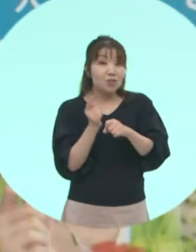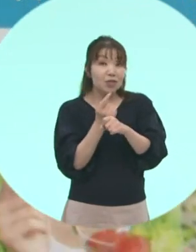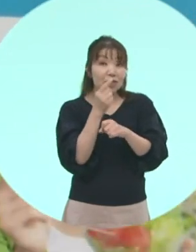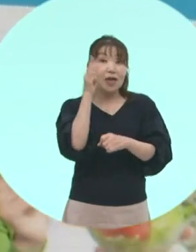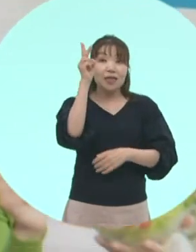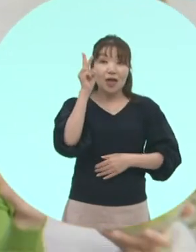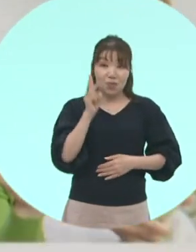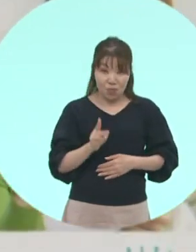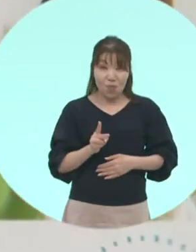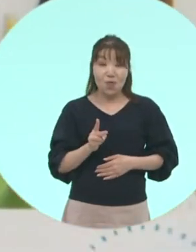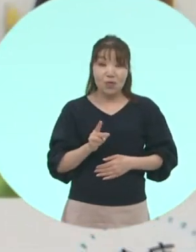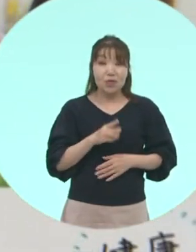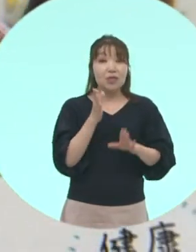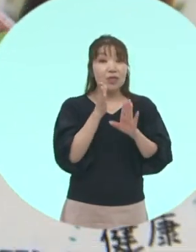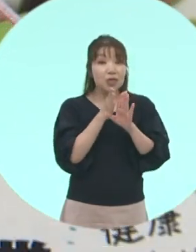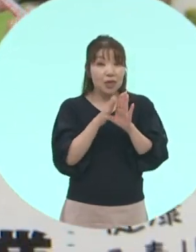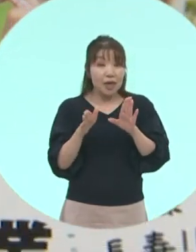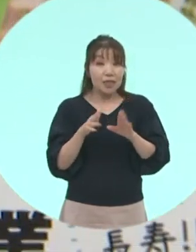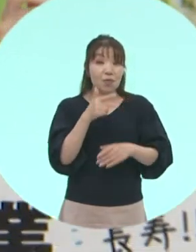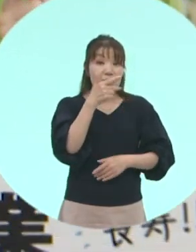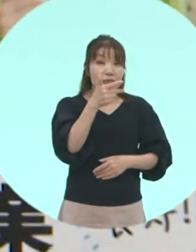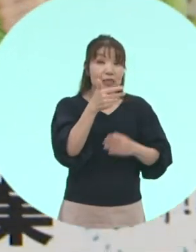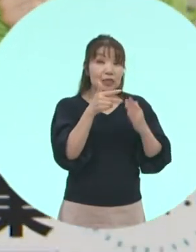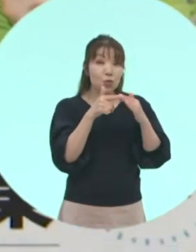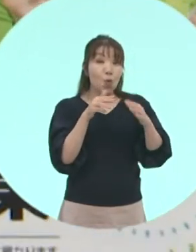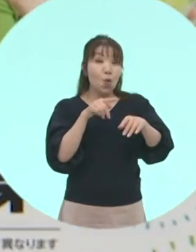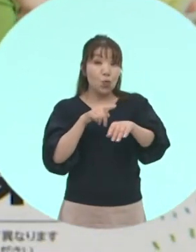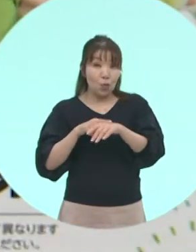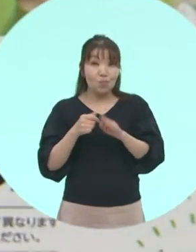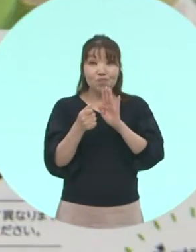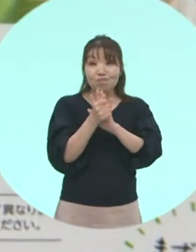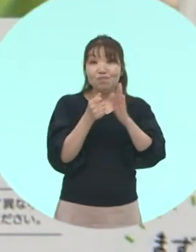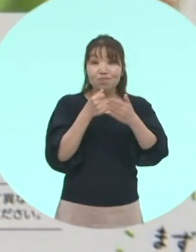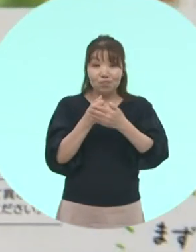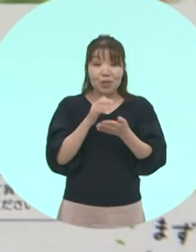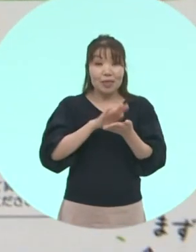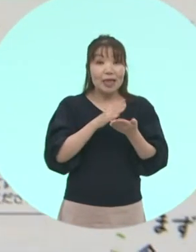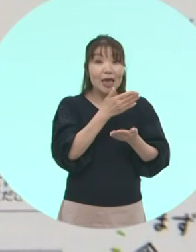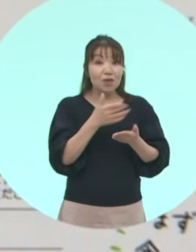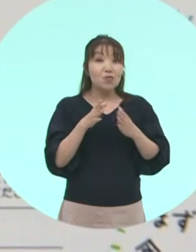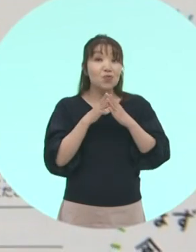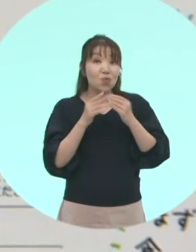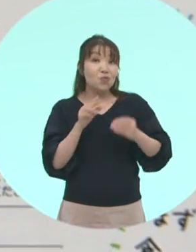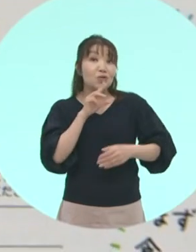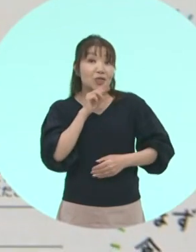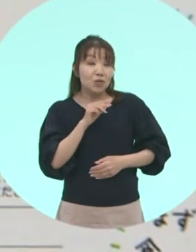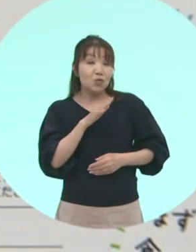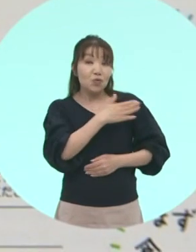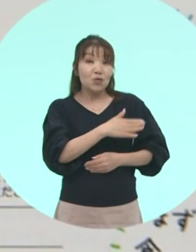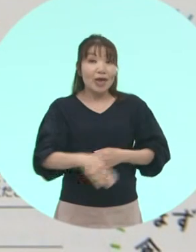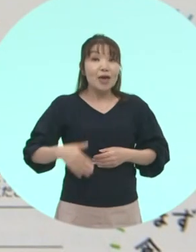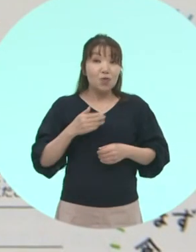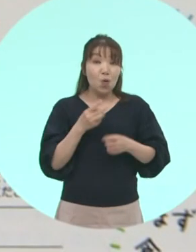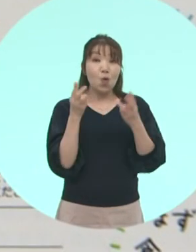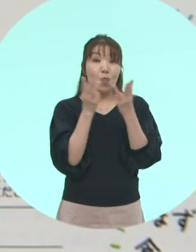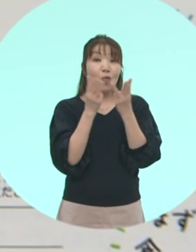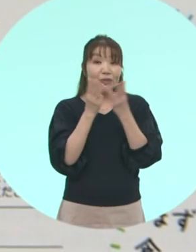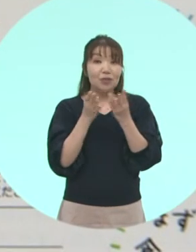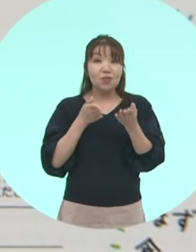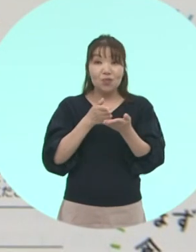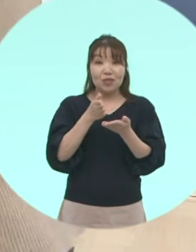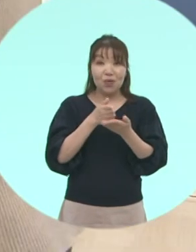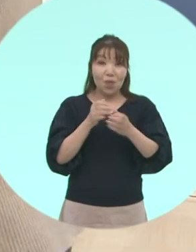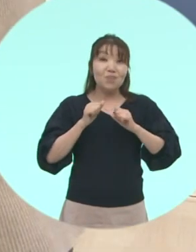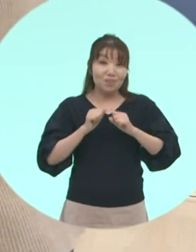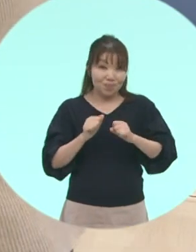るよう、県では市町村と協力して清流の国岐阜健康ポイント事業を行っています